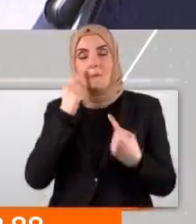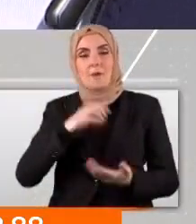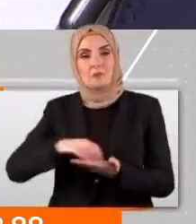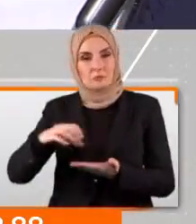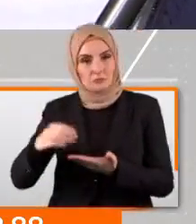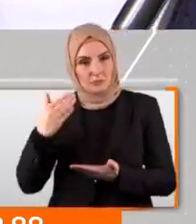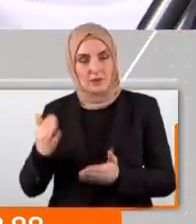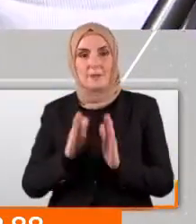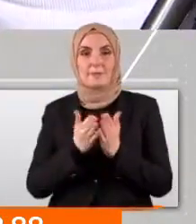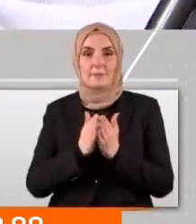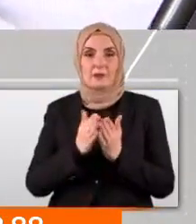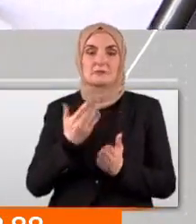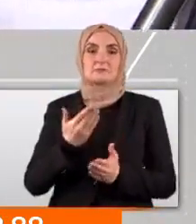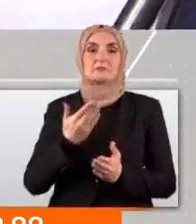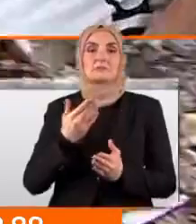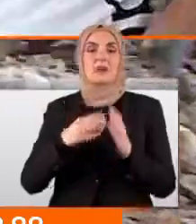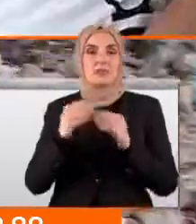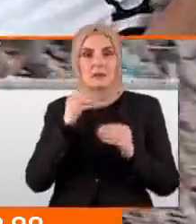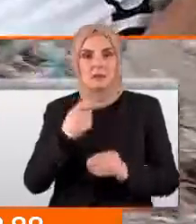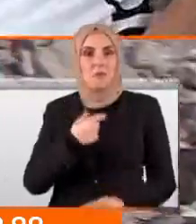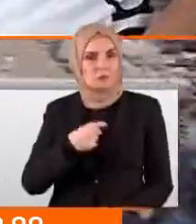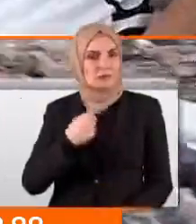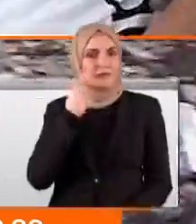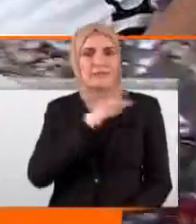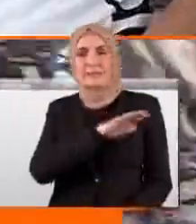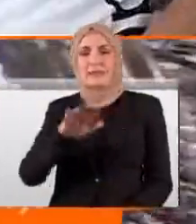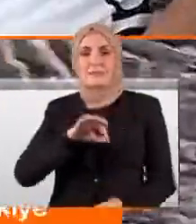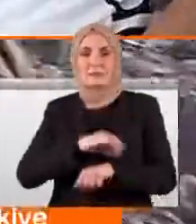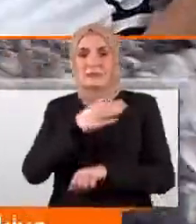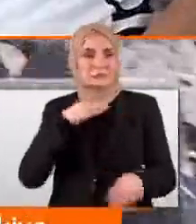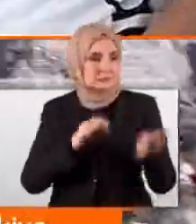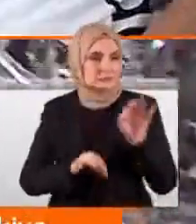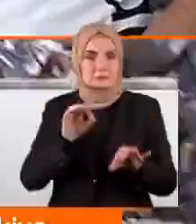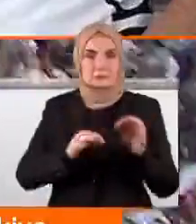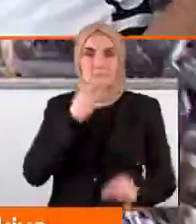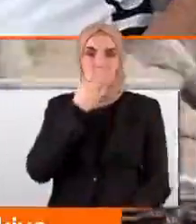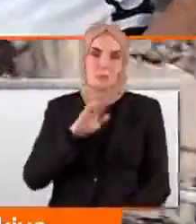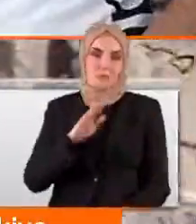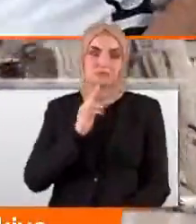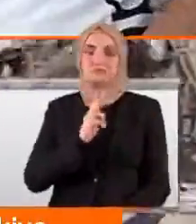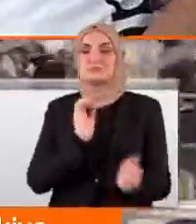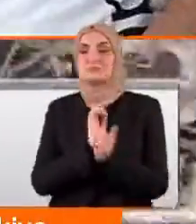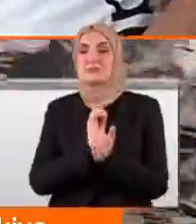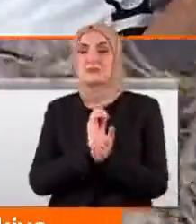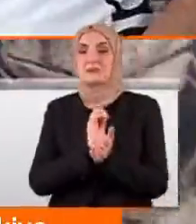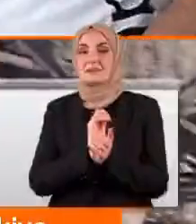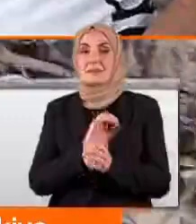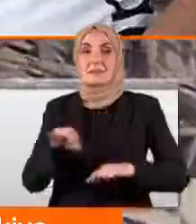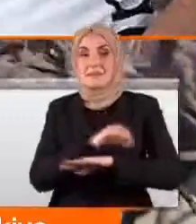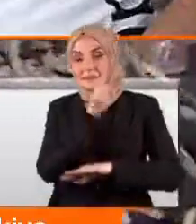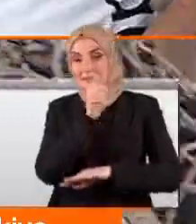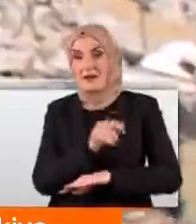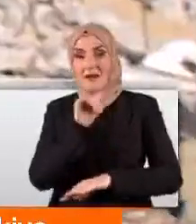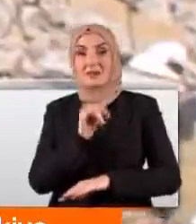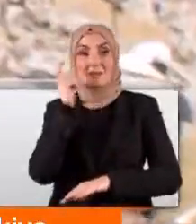yoğun bakımlarını gezdim. Kendisi orada yoktu yani. Ailenin şimdi tek bir isteği var. O da genç mimarla ilgili bilgisi olanların kendilerine